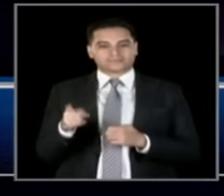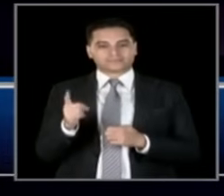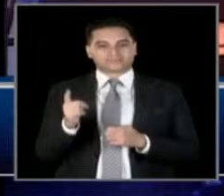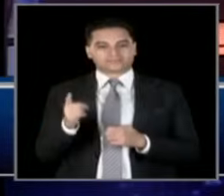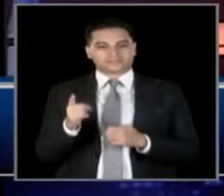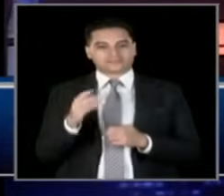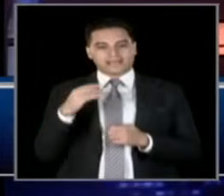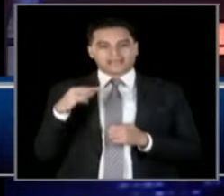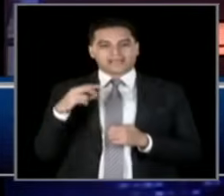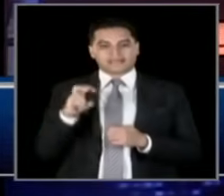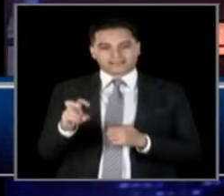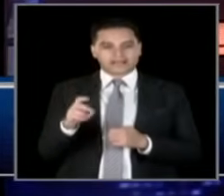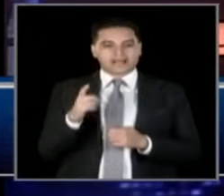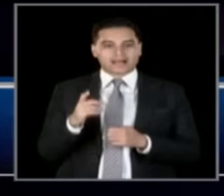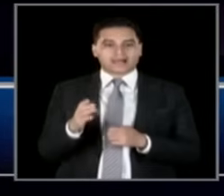جدة.